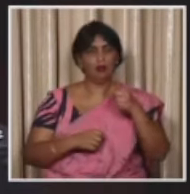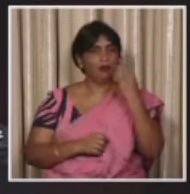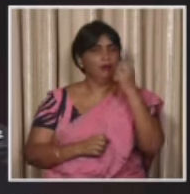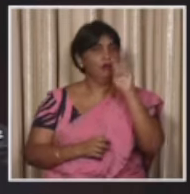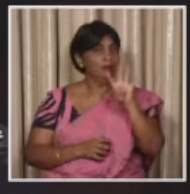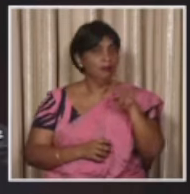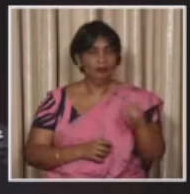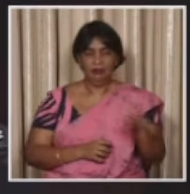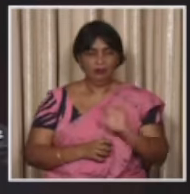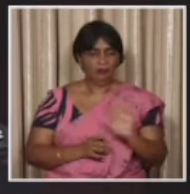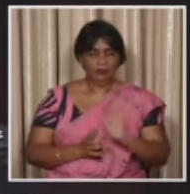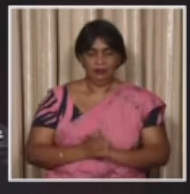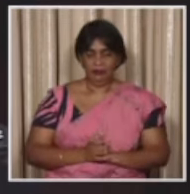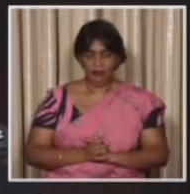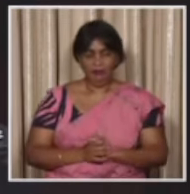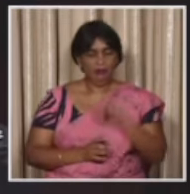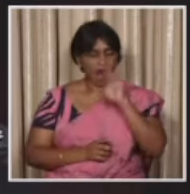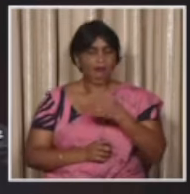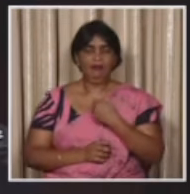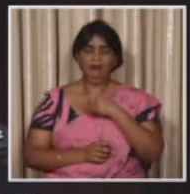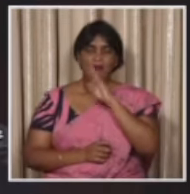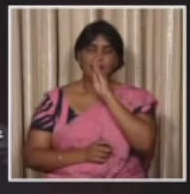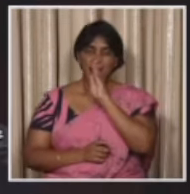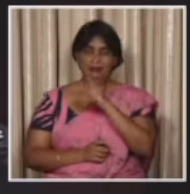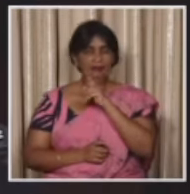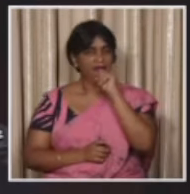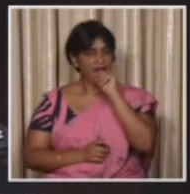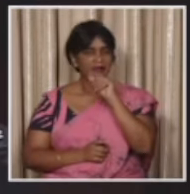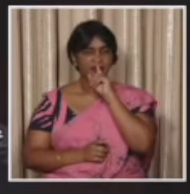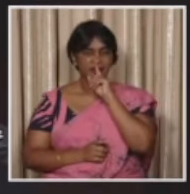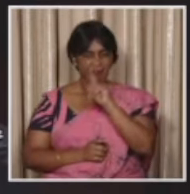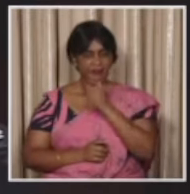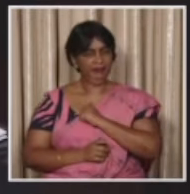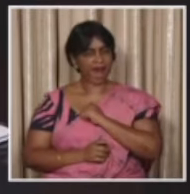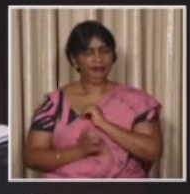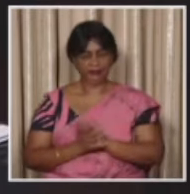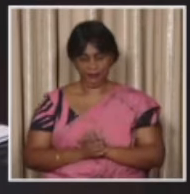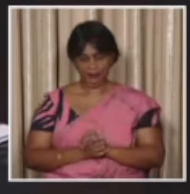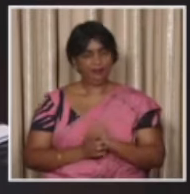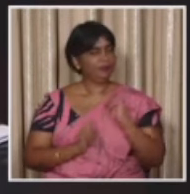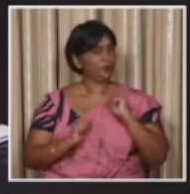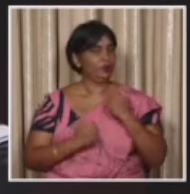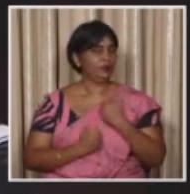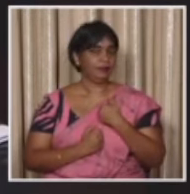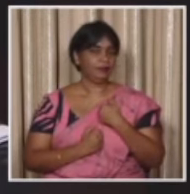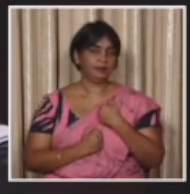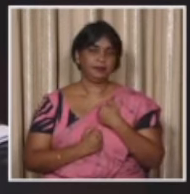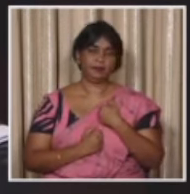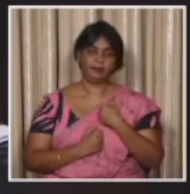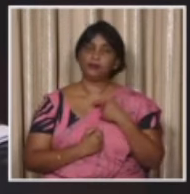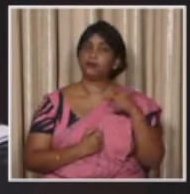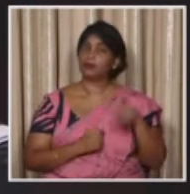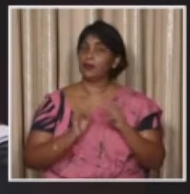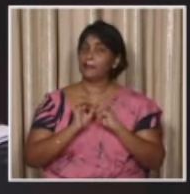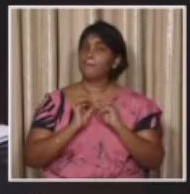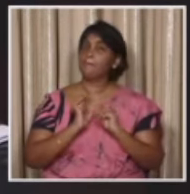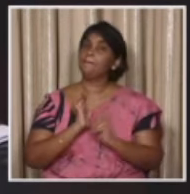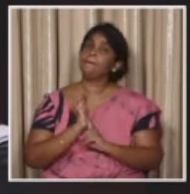2024 නෙවෙයි. එනිසා මම පැහැදිලි කරන්න කැමතියි ඇයි අපි මේ